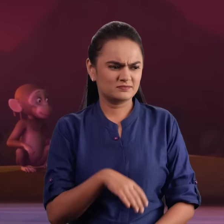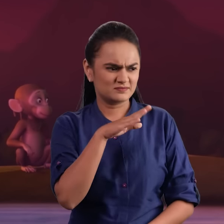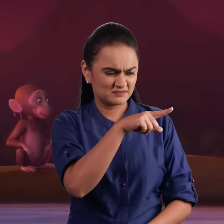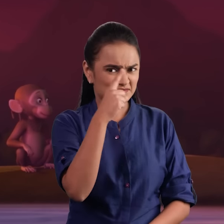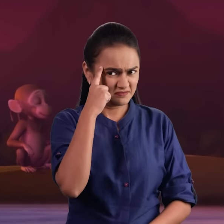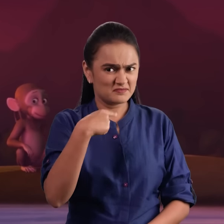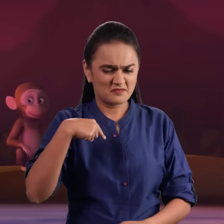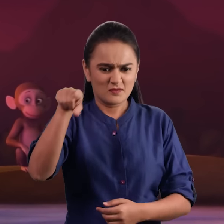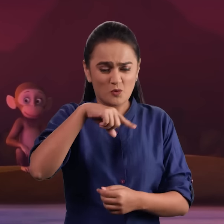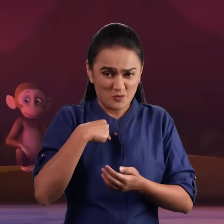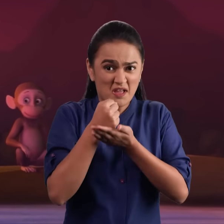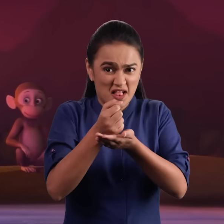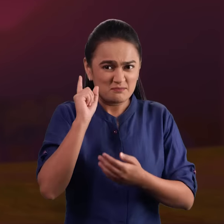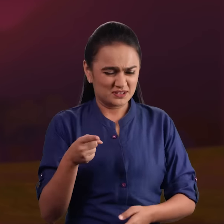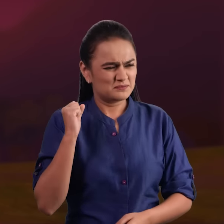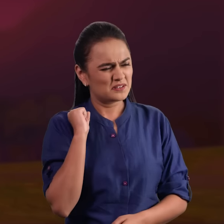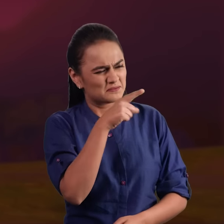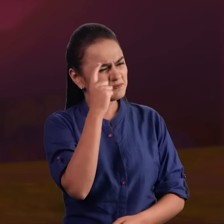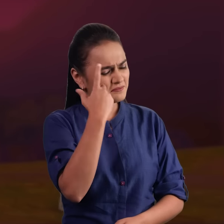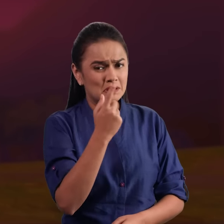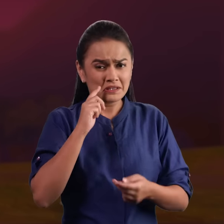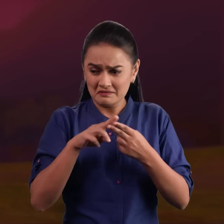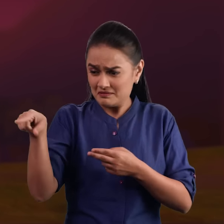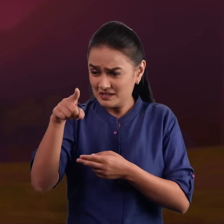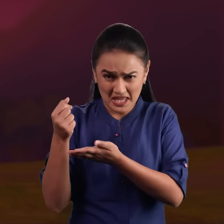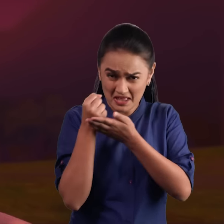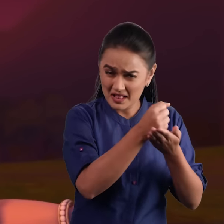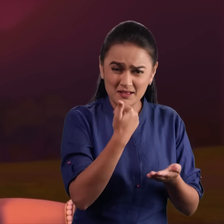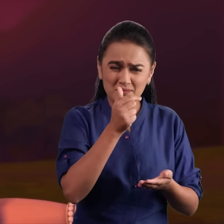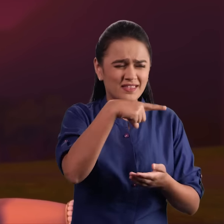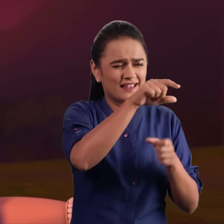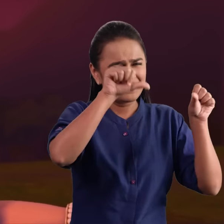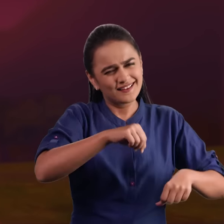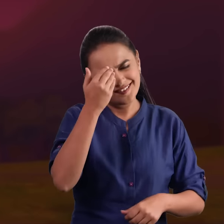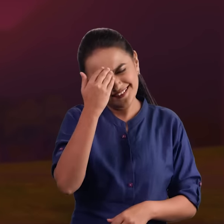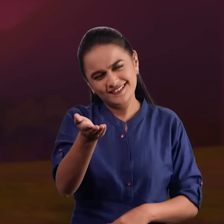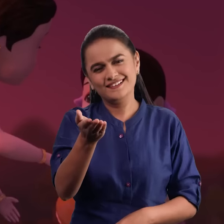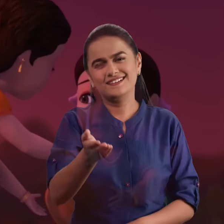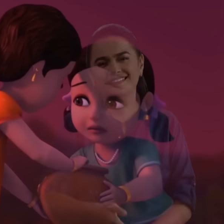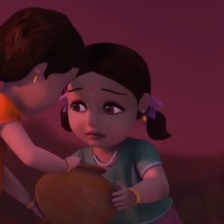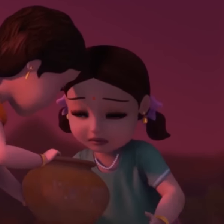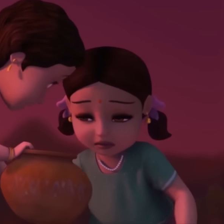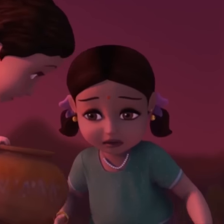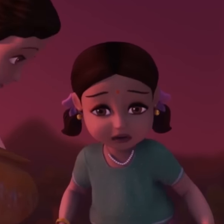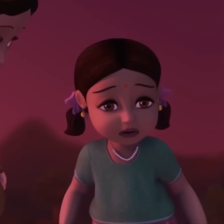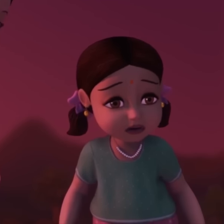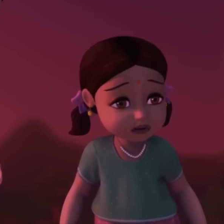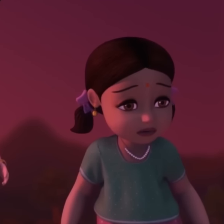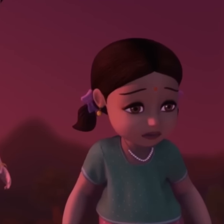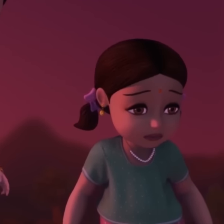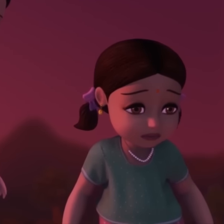क्या मुझे इनकी सहायता करनी चाहिए बलराम? तुम्हारी सहायता के बिना ये कुछ नहीं कर पाएंगी भाई।